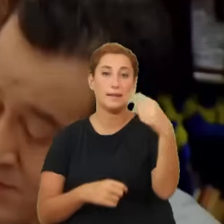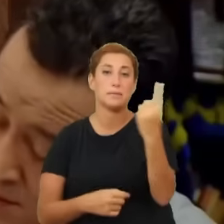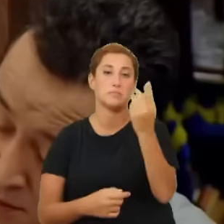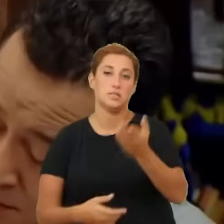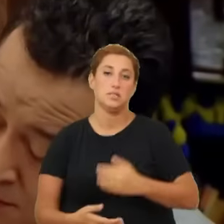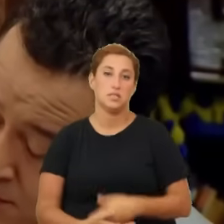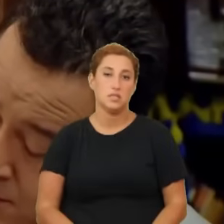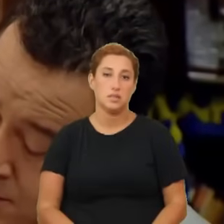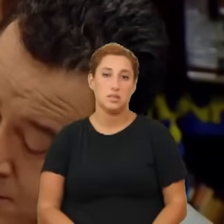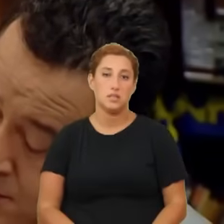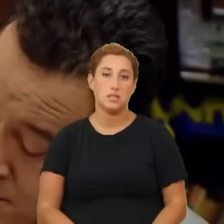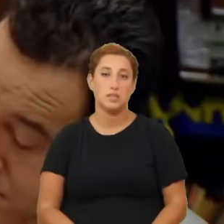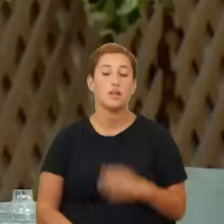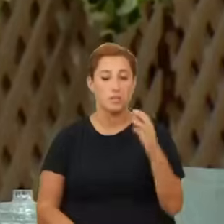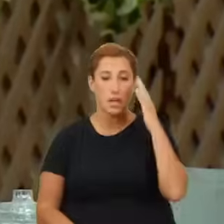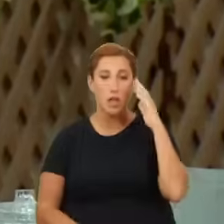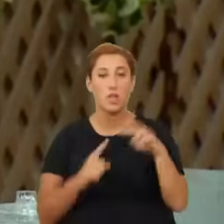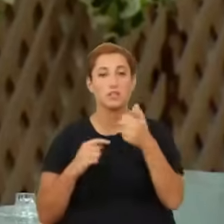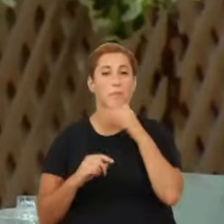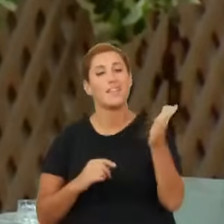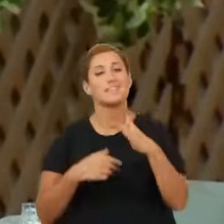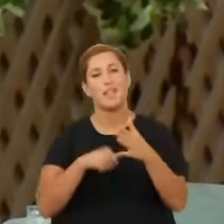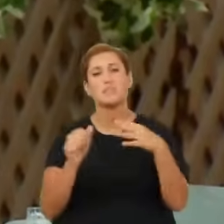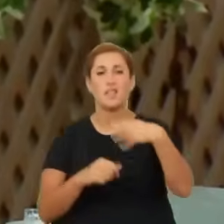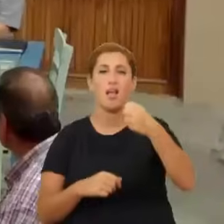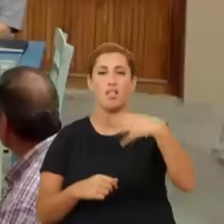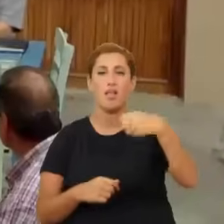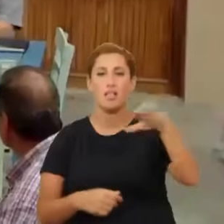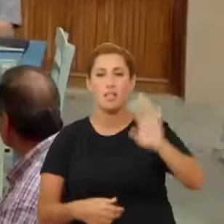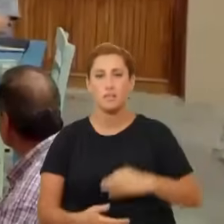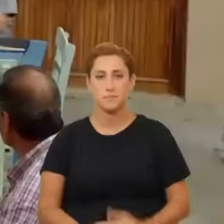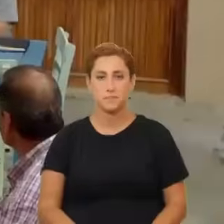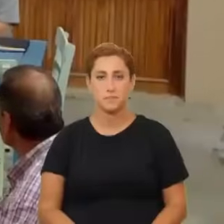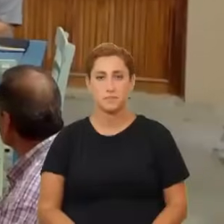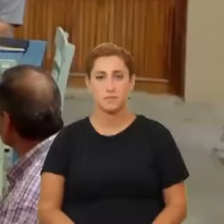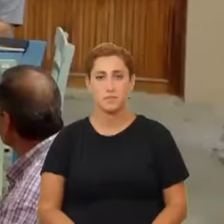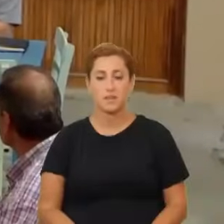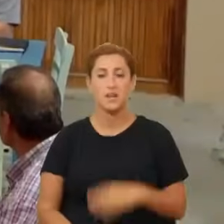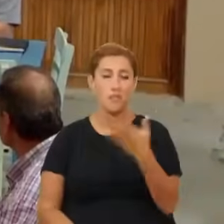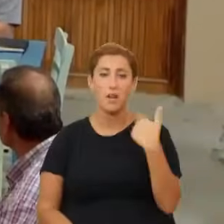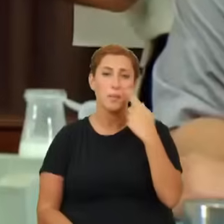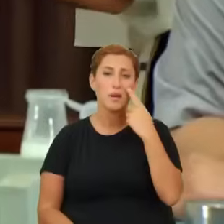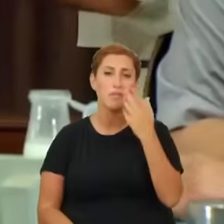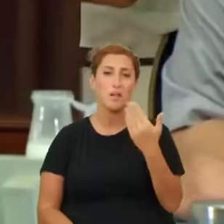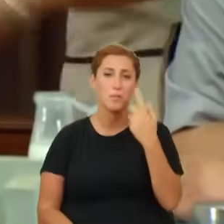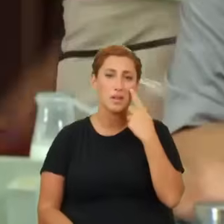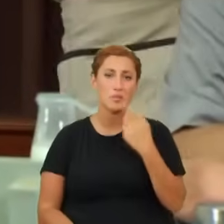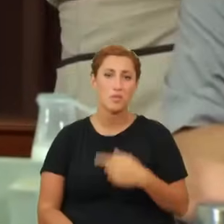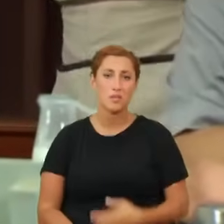birisin. Sen niye Zevi? Neyse, hepsini al. Al bakalım. Kaçalım. Refik ver, ver şunu bakayım,